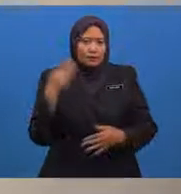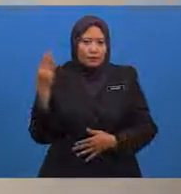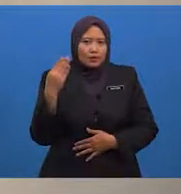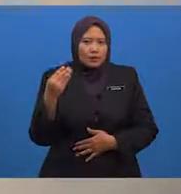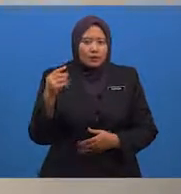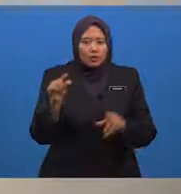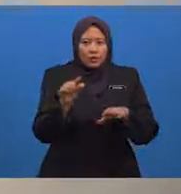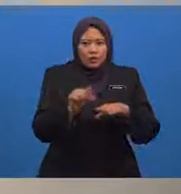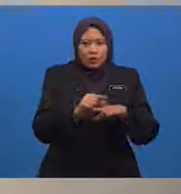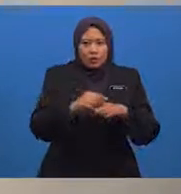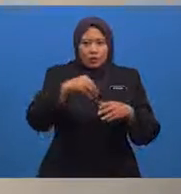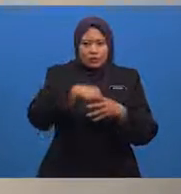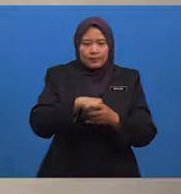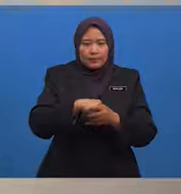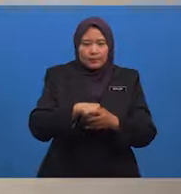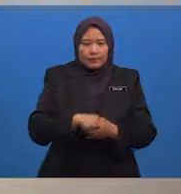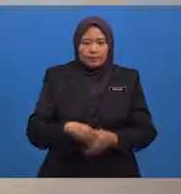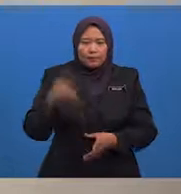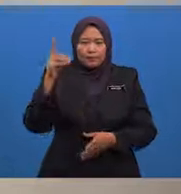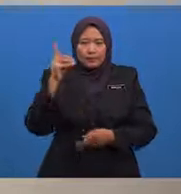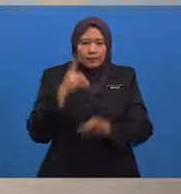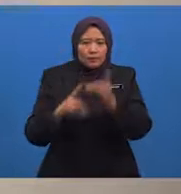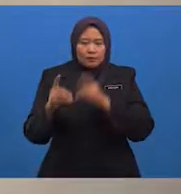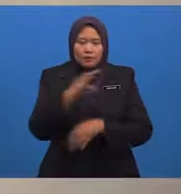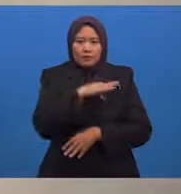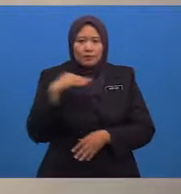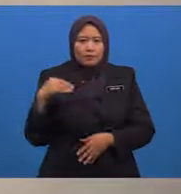dalam genre drama dan puisi.